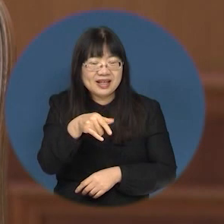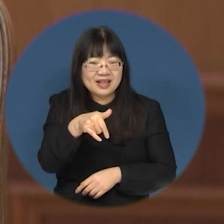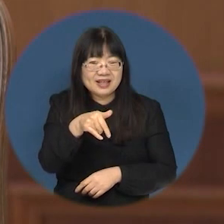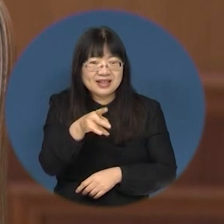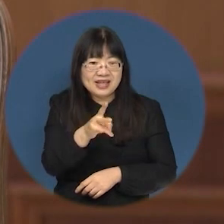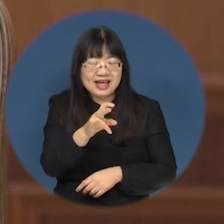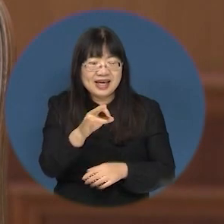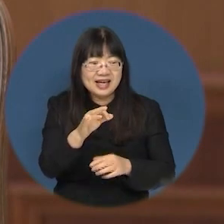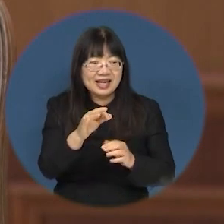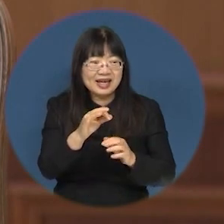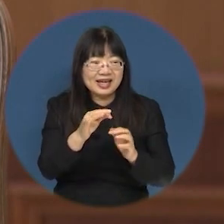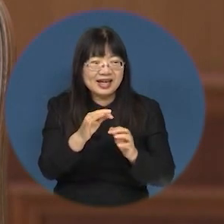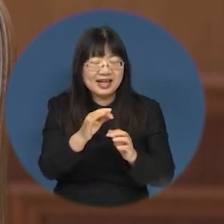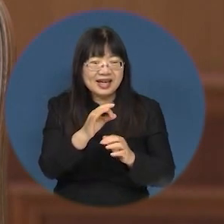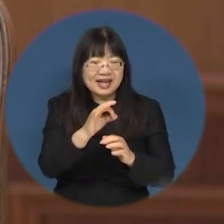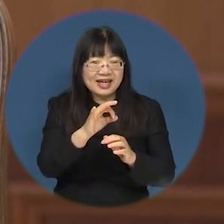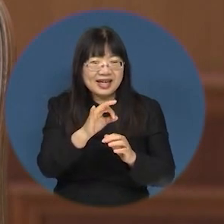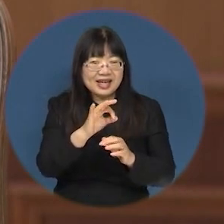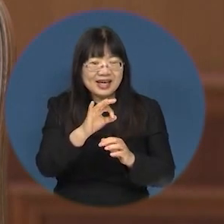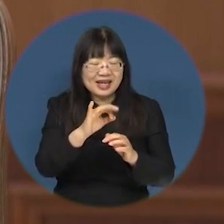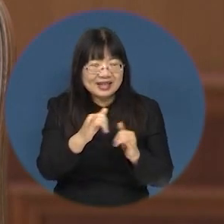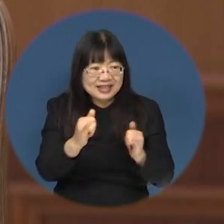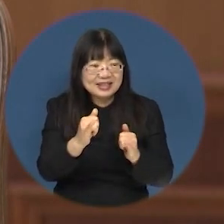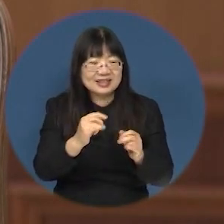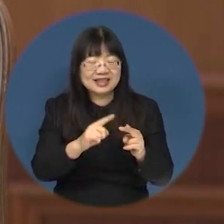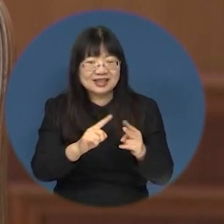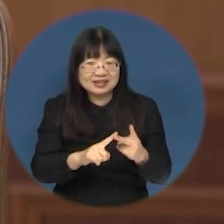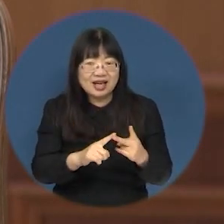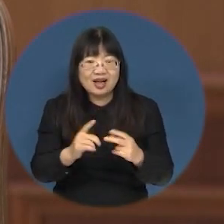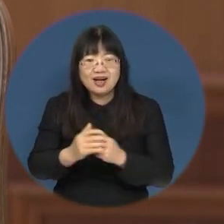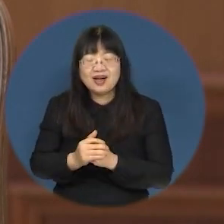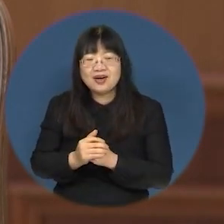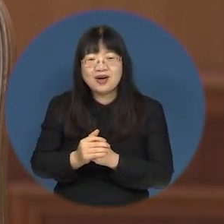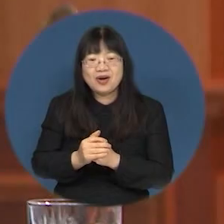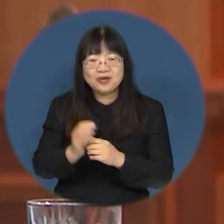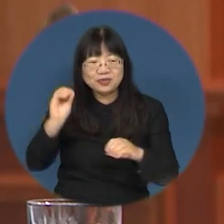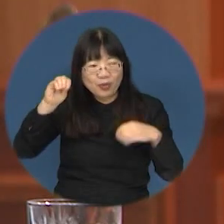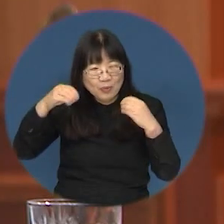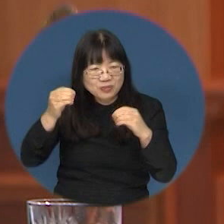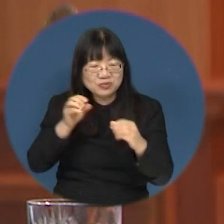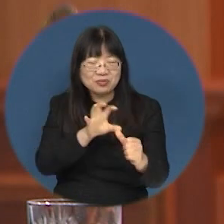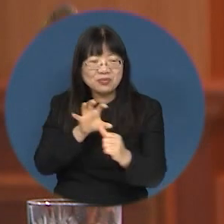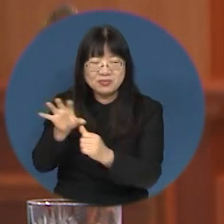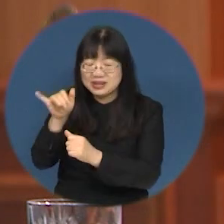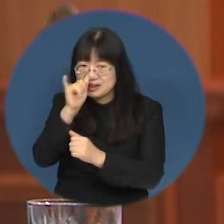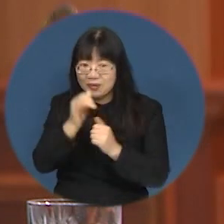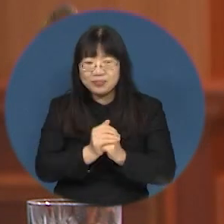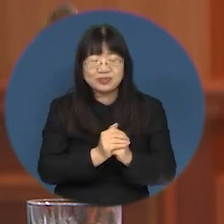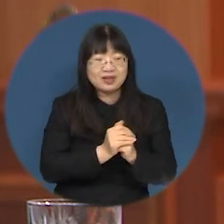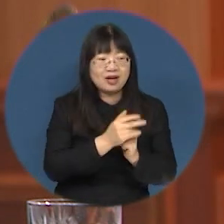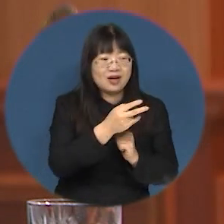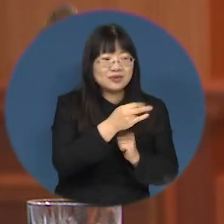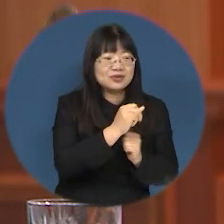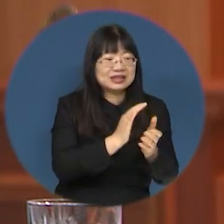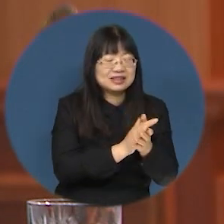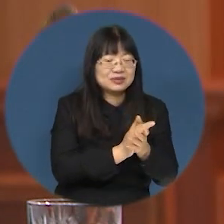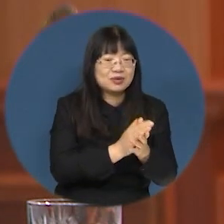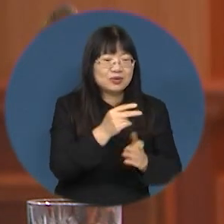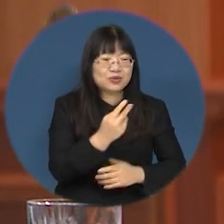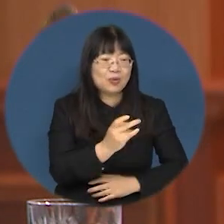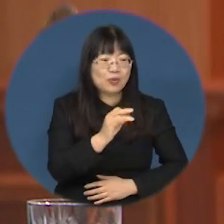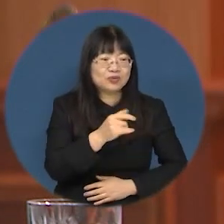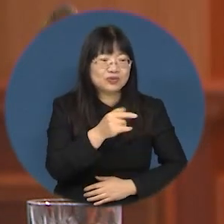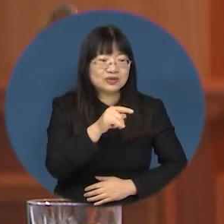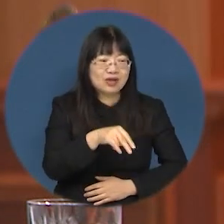동물이거나 뭐 이런 식으로 좀 다양한 인물들이 이제 설정이 돼 버렸어요. 그러니까 둘리 친구로 도우너하고 또치가 있는 거죠.